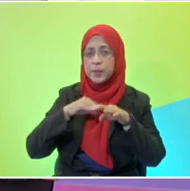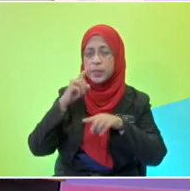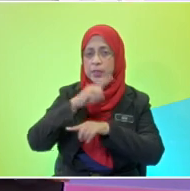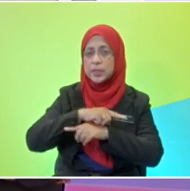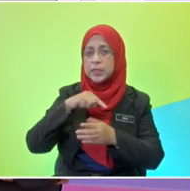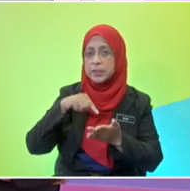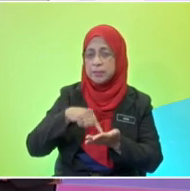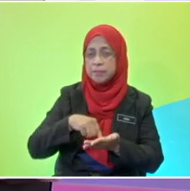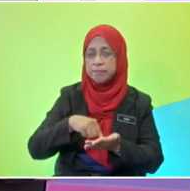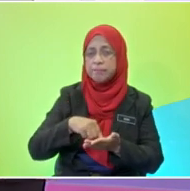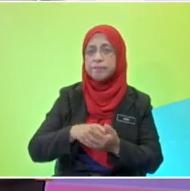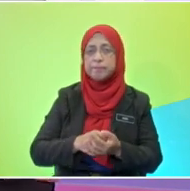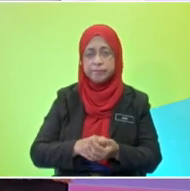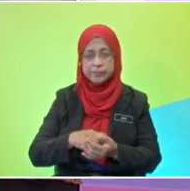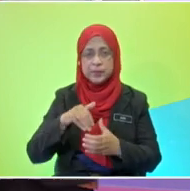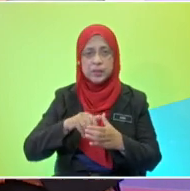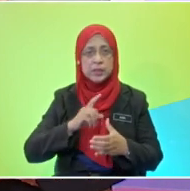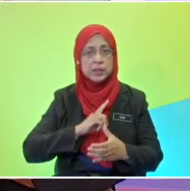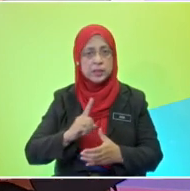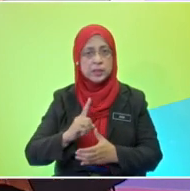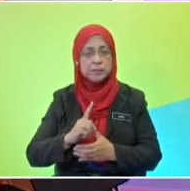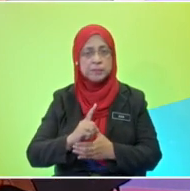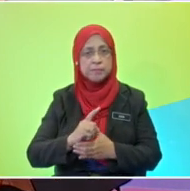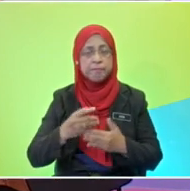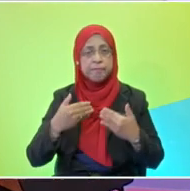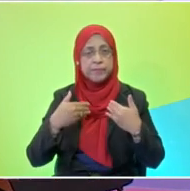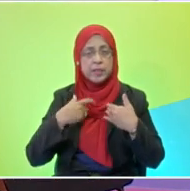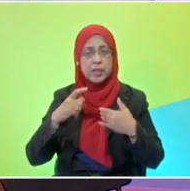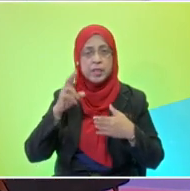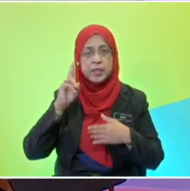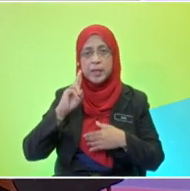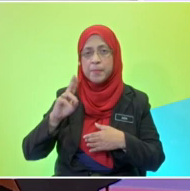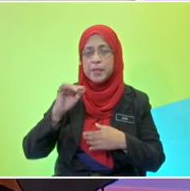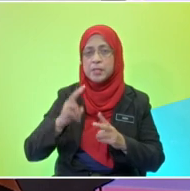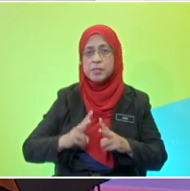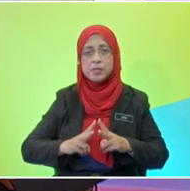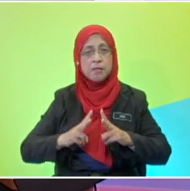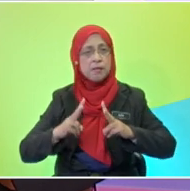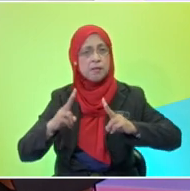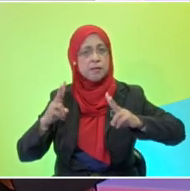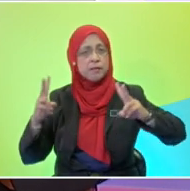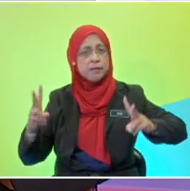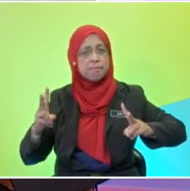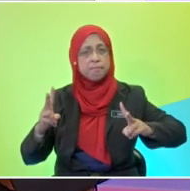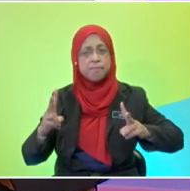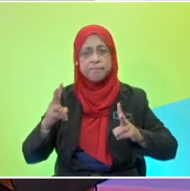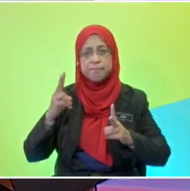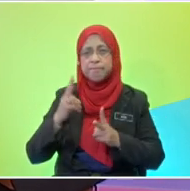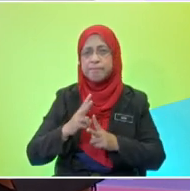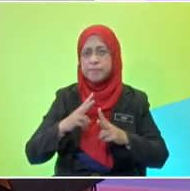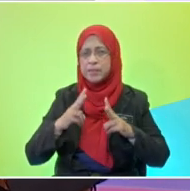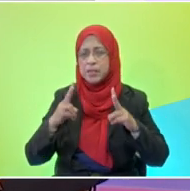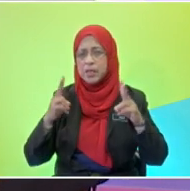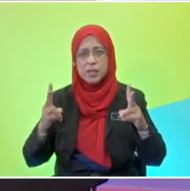rumuskan hari ini ialah dalam Islam sebenarnya Islam ini adalah merupakan agama yang sangat-sangat menekankan kepada